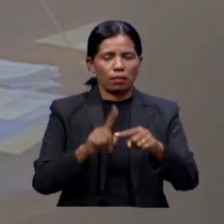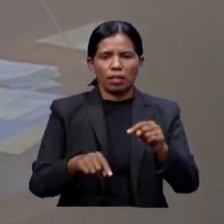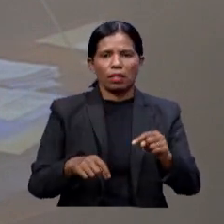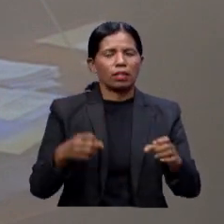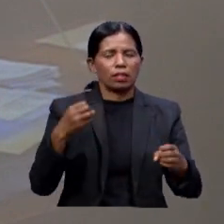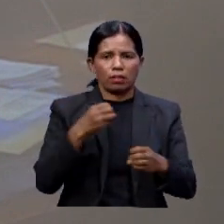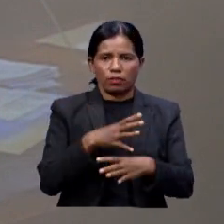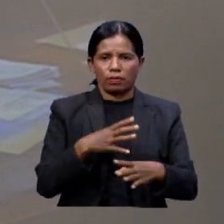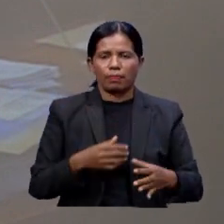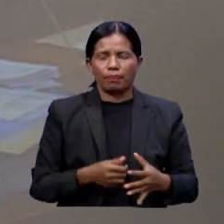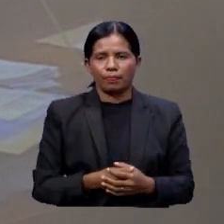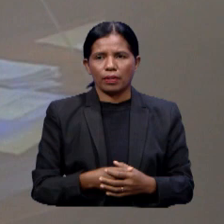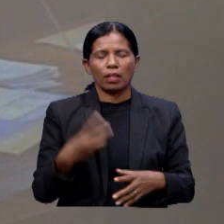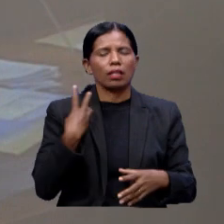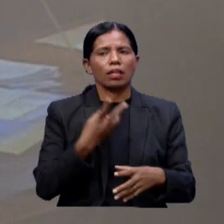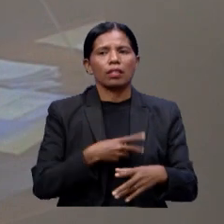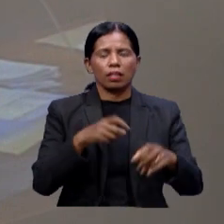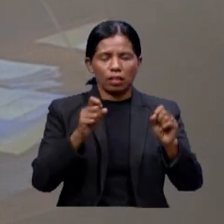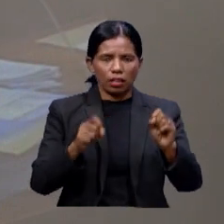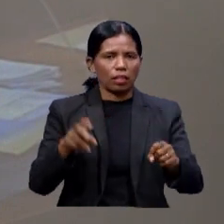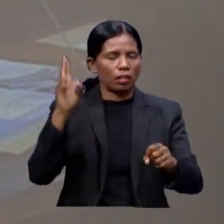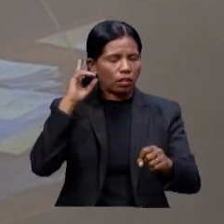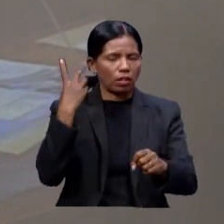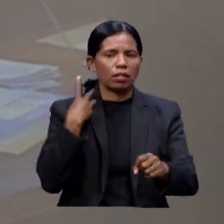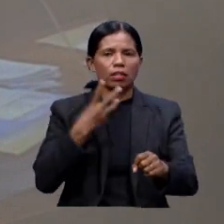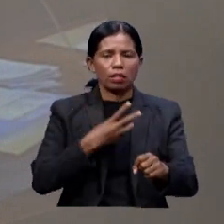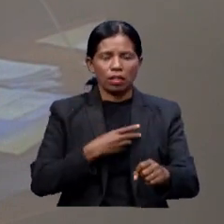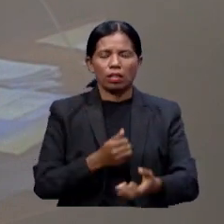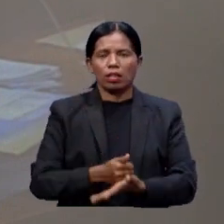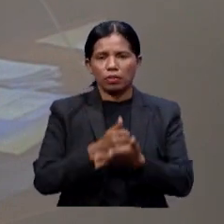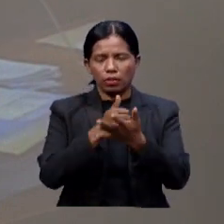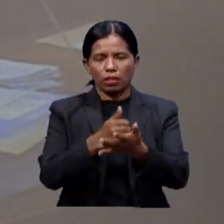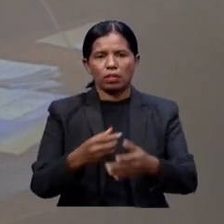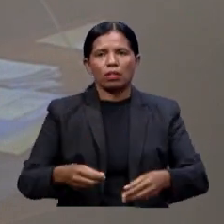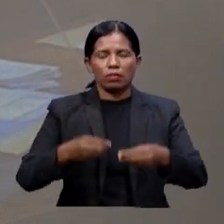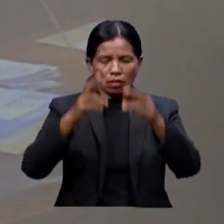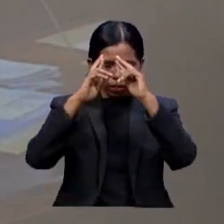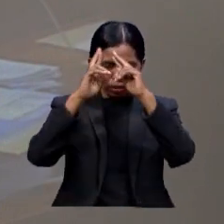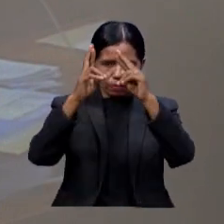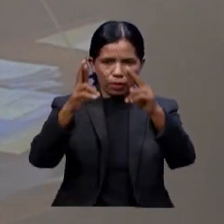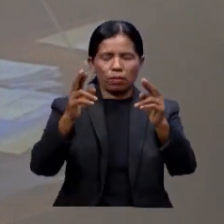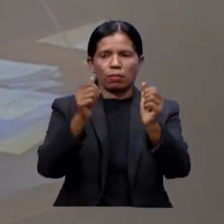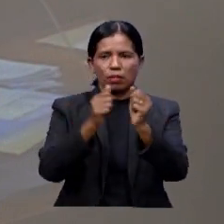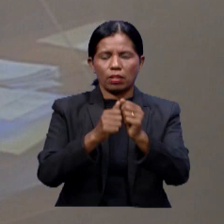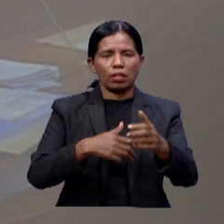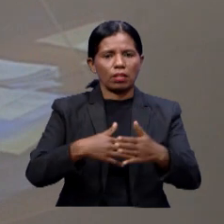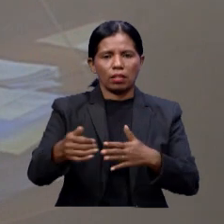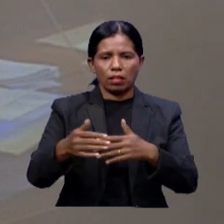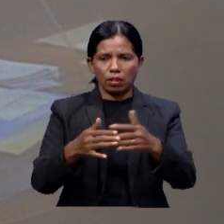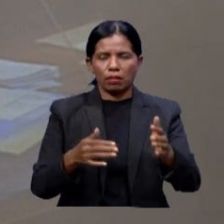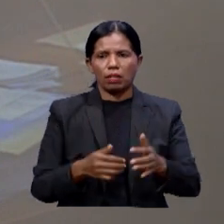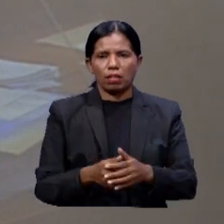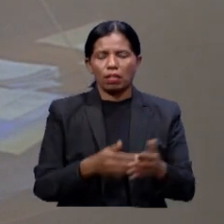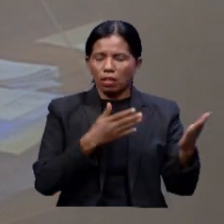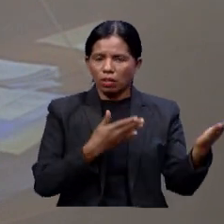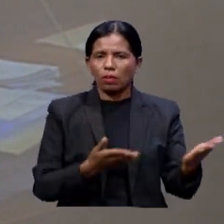atrapalha. Ita tem que ser rona malu, ita tem que ser rahi malu, ita tem que ser for respeito pa malu. Dalam rumah ita lori